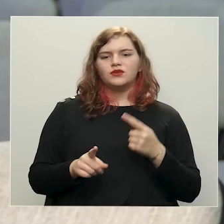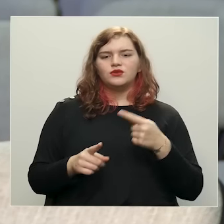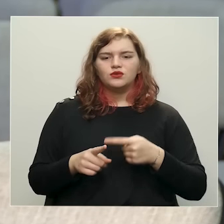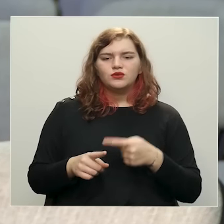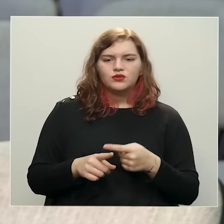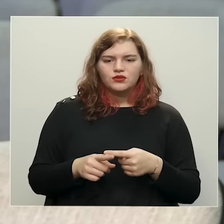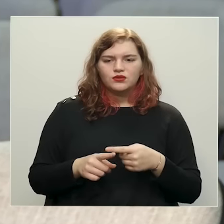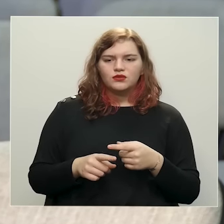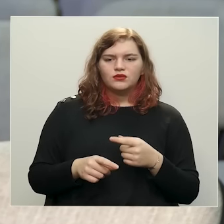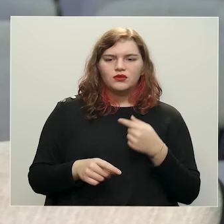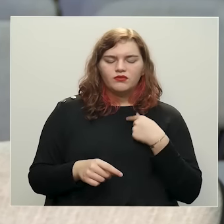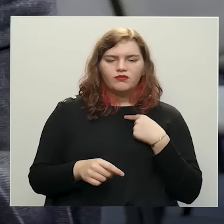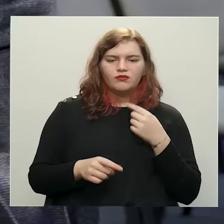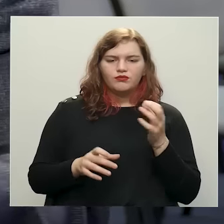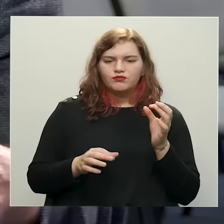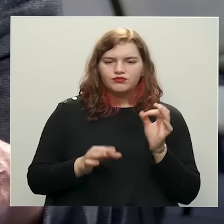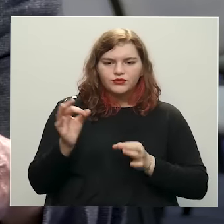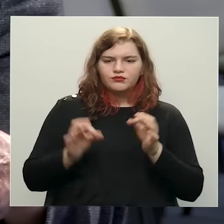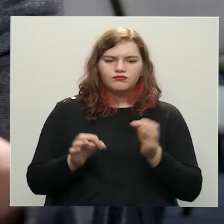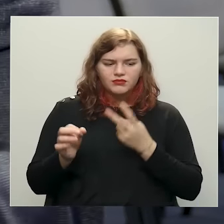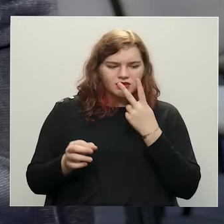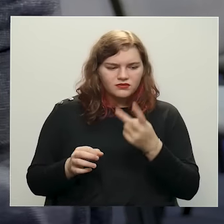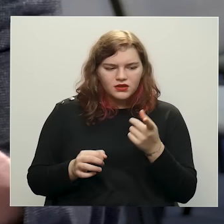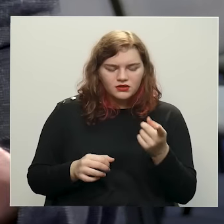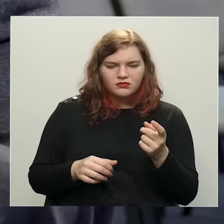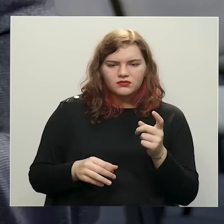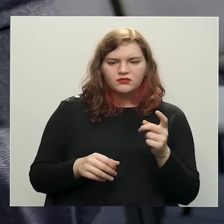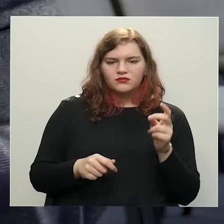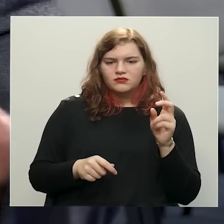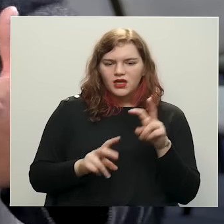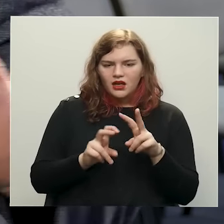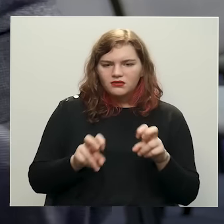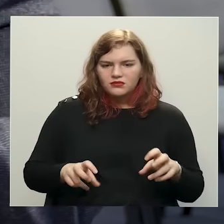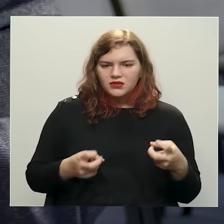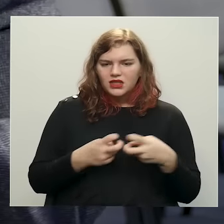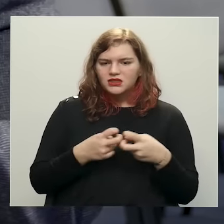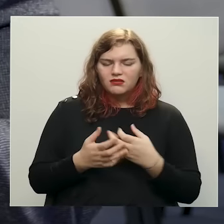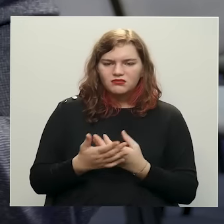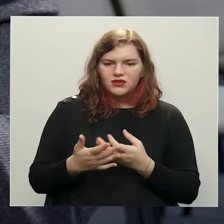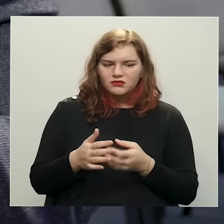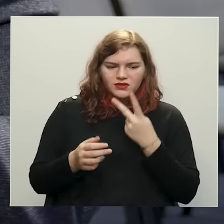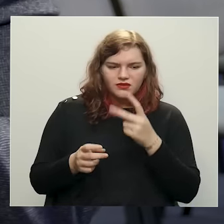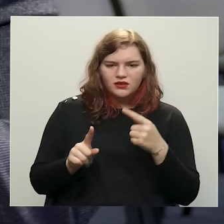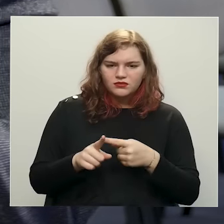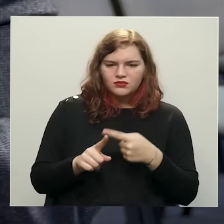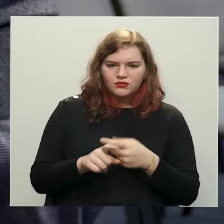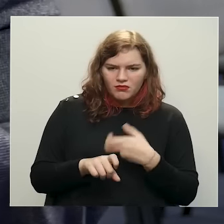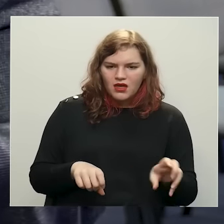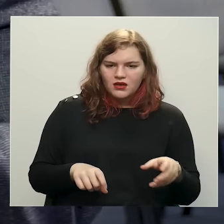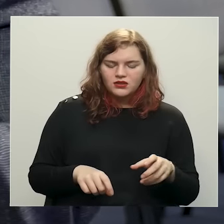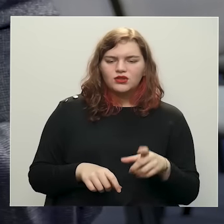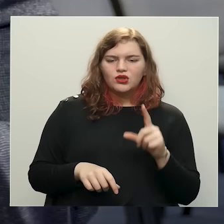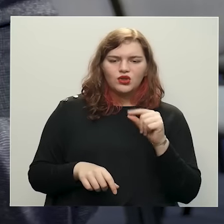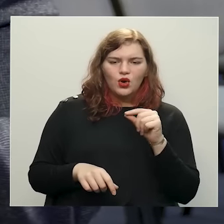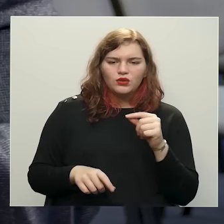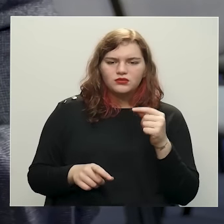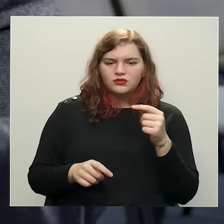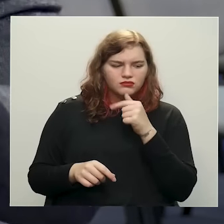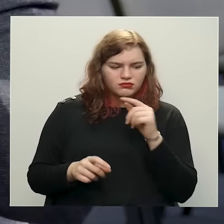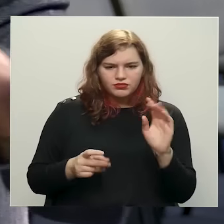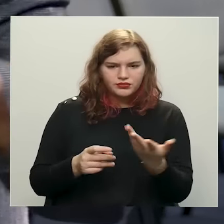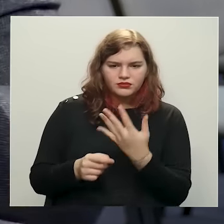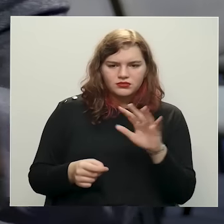pe sărite? Făceam o probă de sudură, 20 pe 20, două eclise, sudate, bine, bine, bine și pe parte